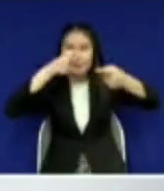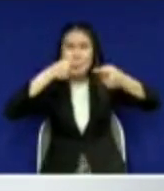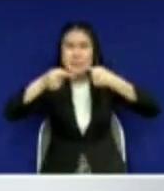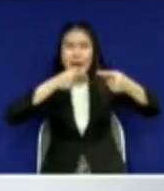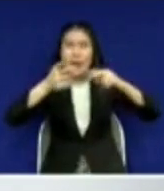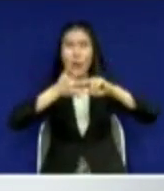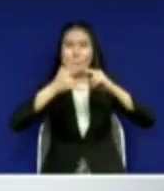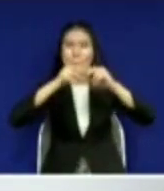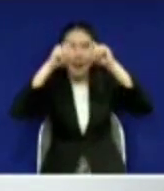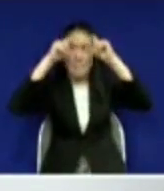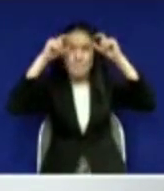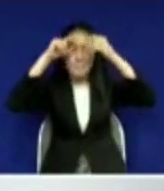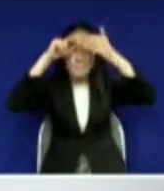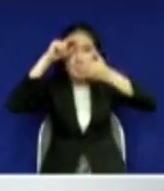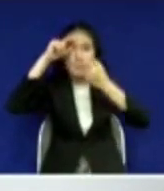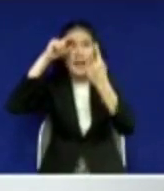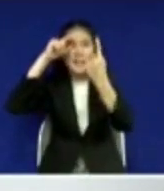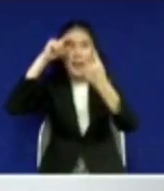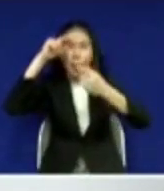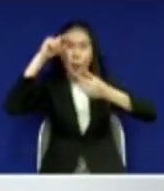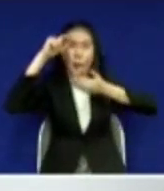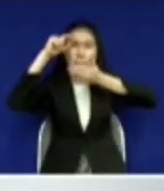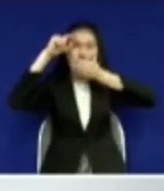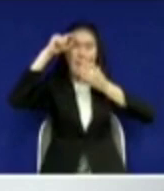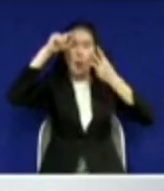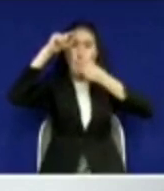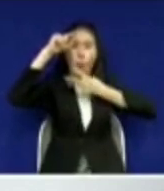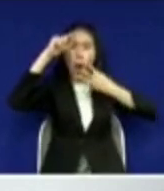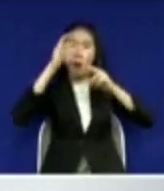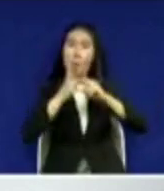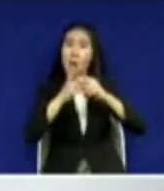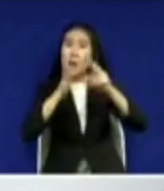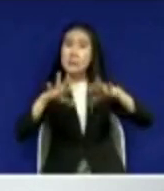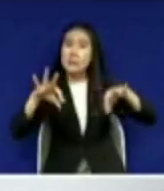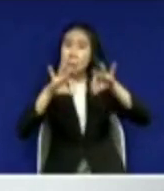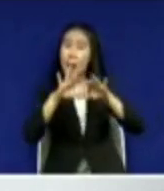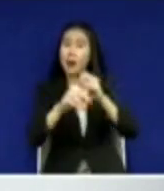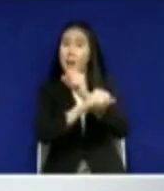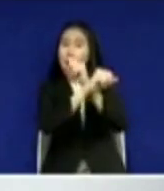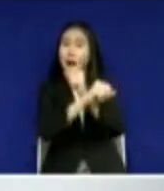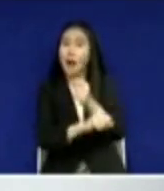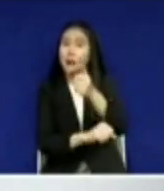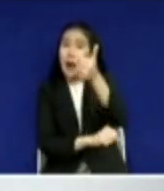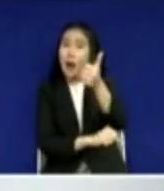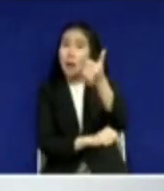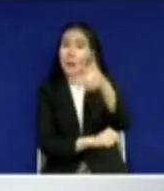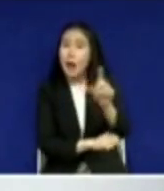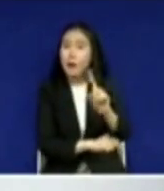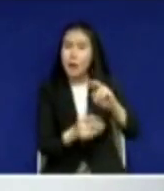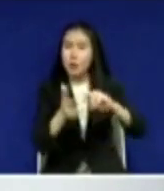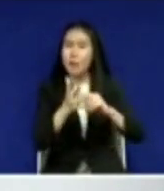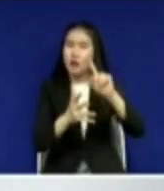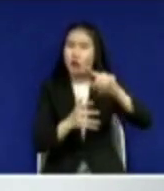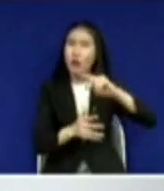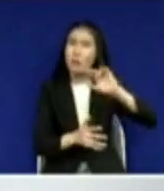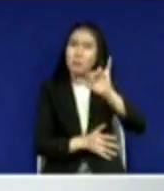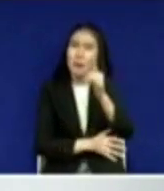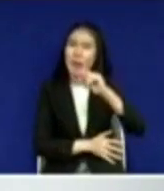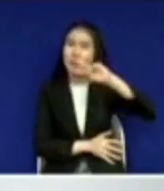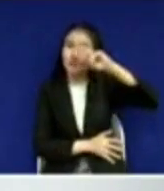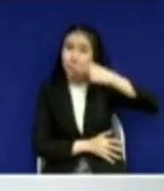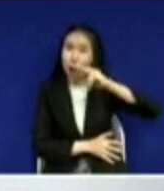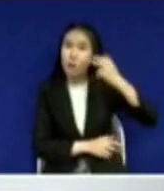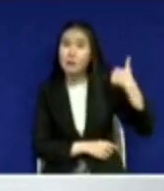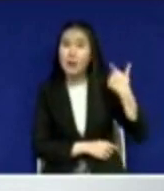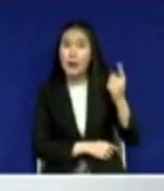เดียวเนี่ยพอเพียงหรือเปล่าครับมีความจำเป็นที่จะต้องใส่หน้ากากอนามัยหรือหน้ากากผ้าร่วมด้วยหรือไม่เพราะว่าขณะนี้เนี่